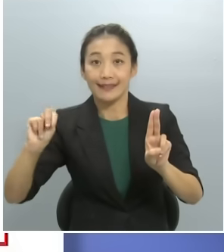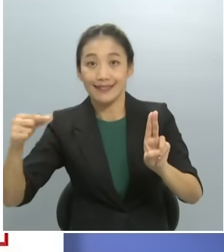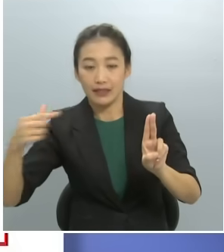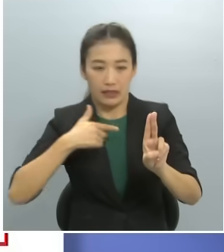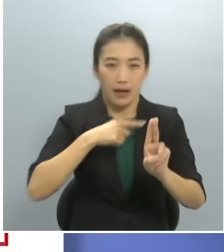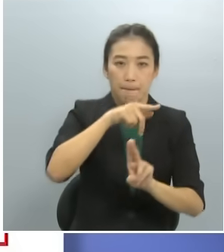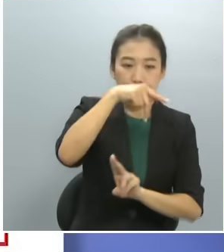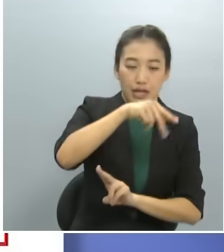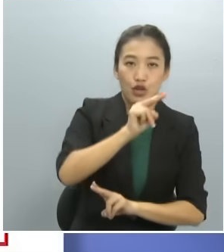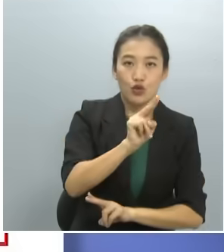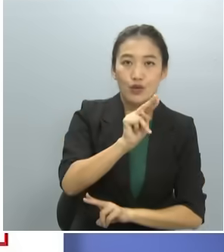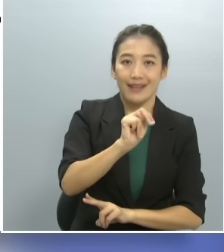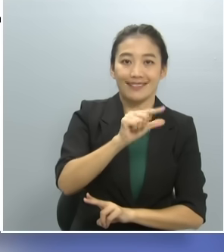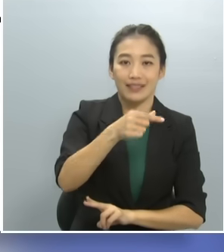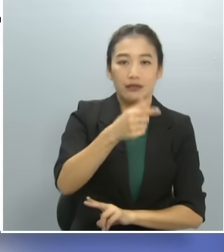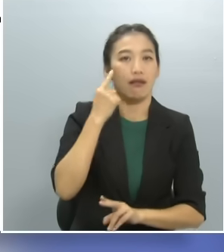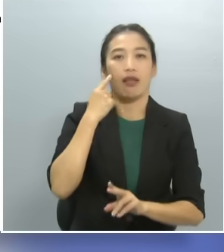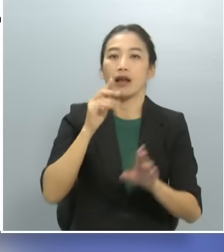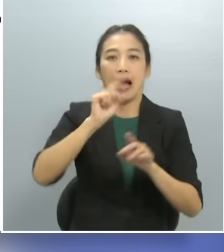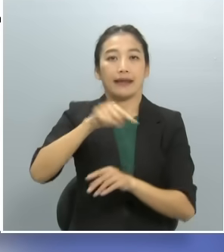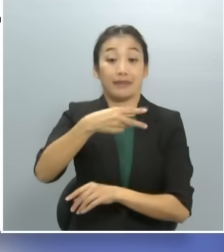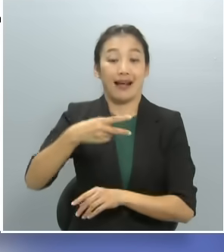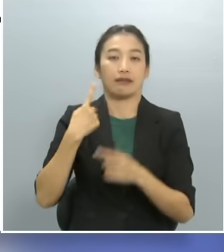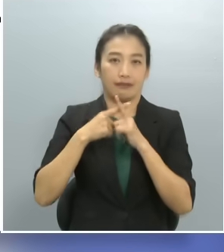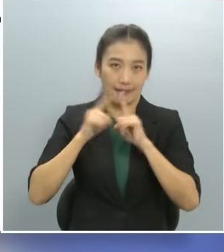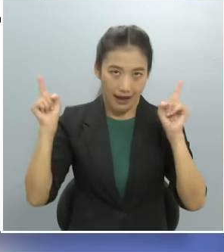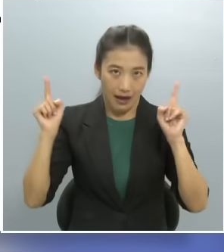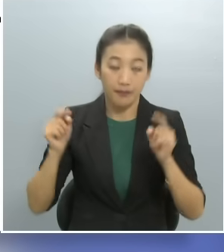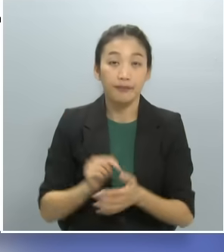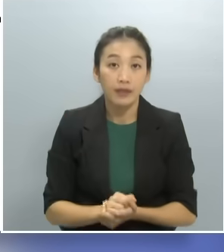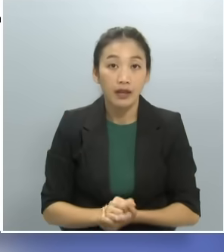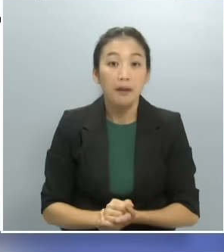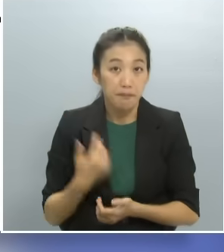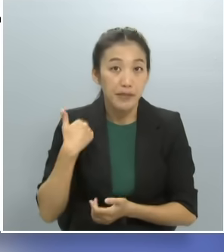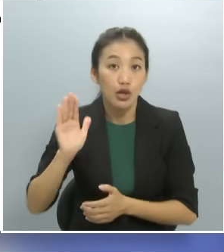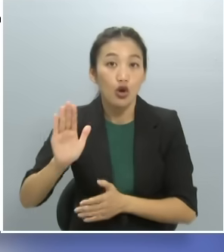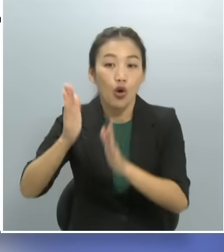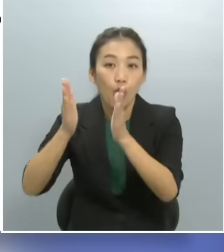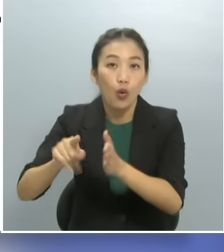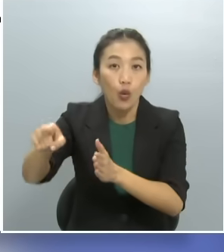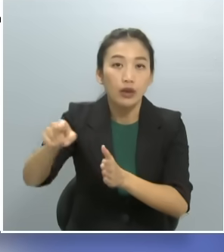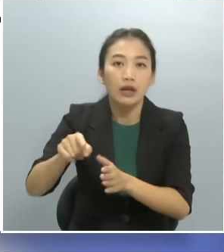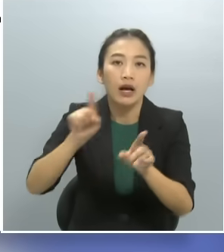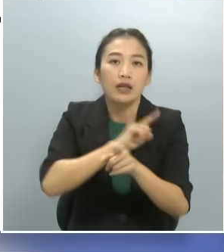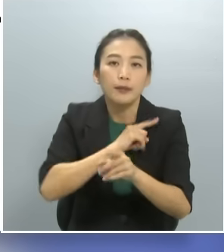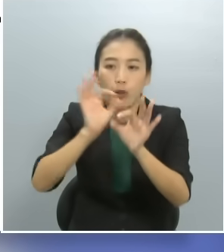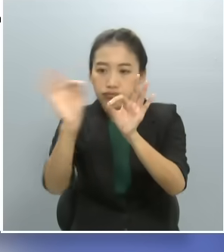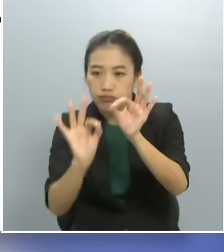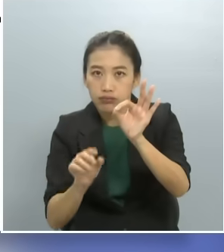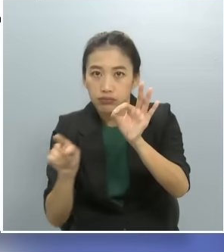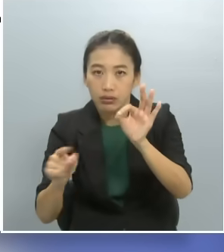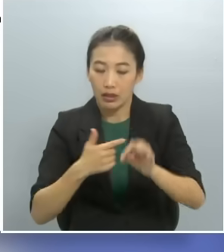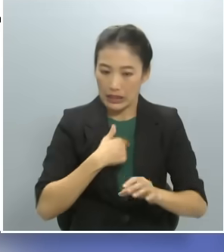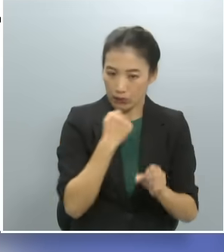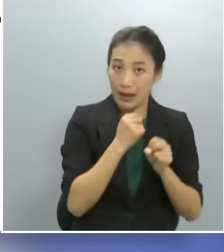แล้วก็เมนูอาหารที่ถูกระบุว่าไปเหมือนกันกับทางฝั่งของผู้ส่งหนังสือมาเนี่ยนะฮะคือใช้เป็นเมนูปังเย็นซึ่งก็ไม่ได้